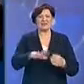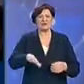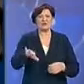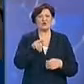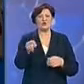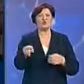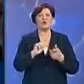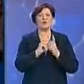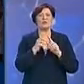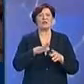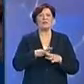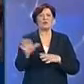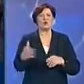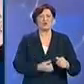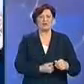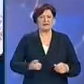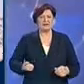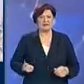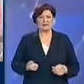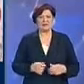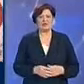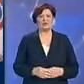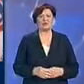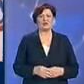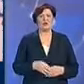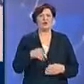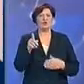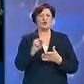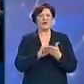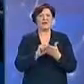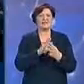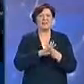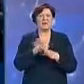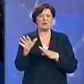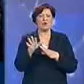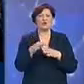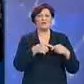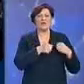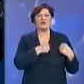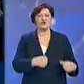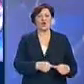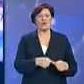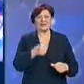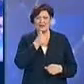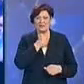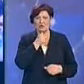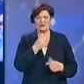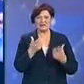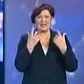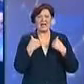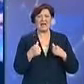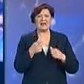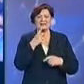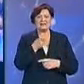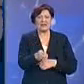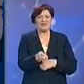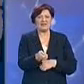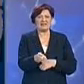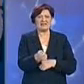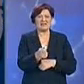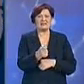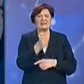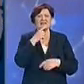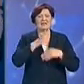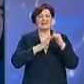jer je to politika protiv stezanja Kajša. To je glas protiv solidarnog poreza, ali za investiranje, za